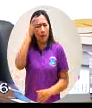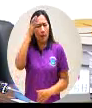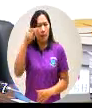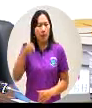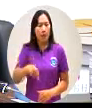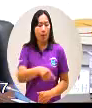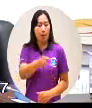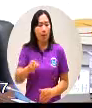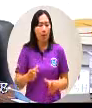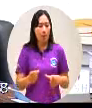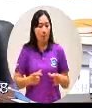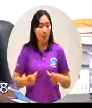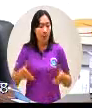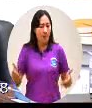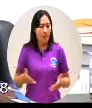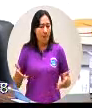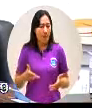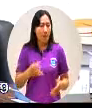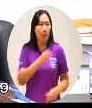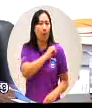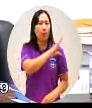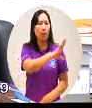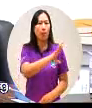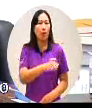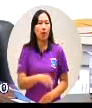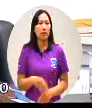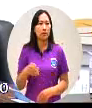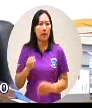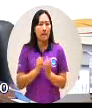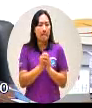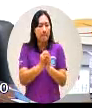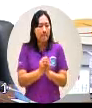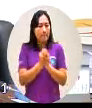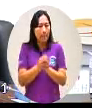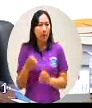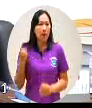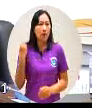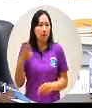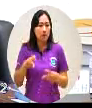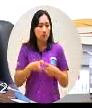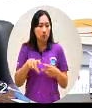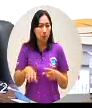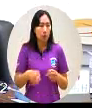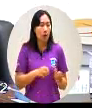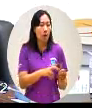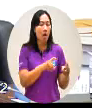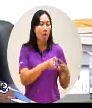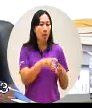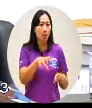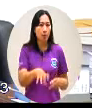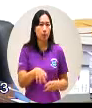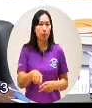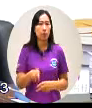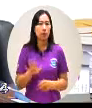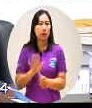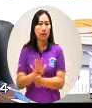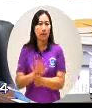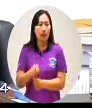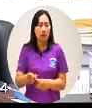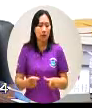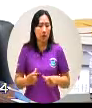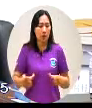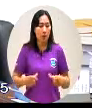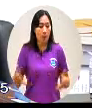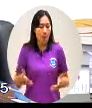我拜托讲咱的新江厝、永江厝吼，啊，特别对这个公园吼，啊来做一个加速开辟